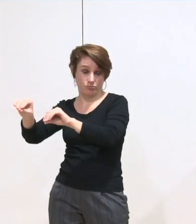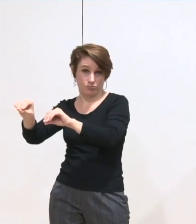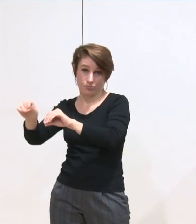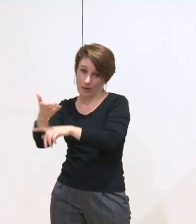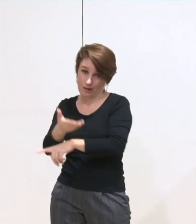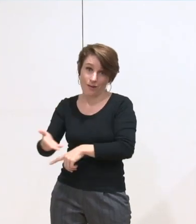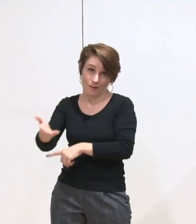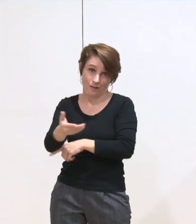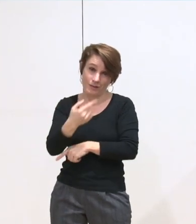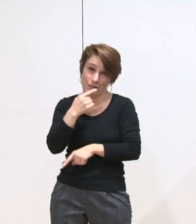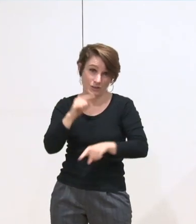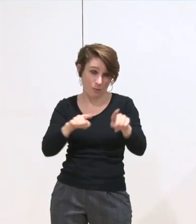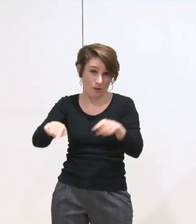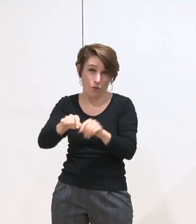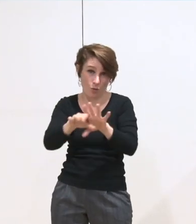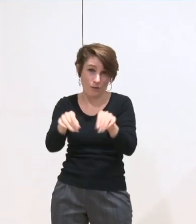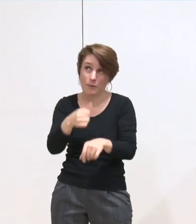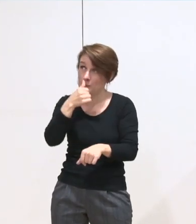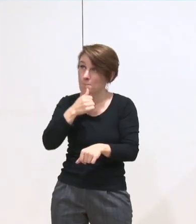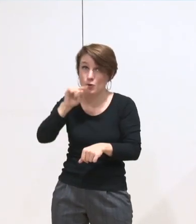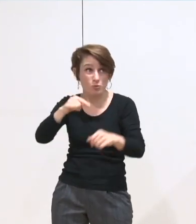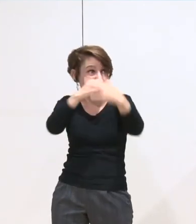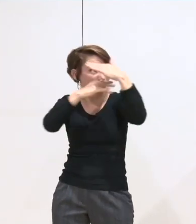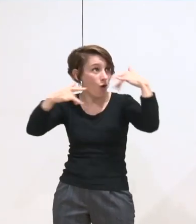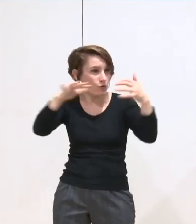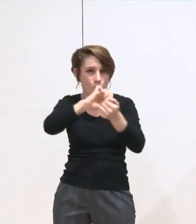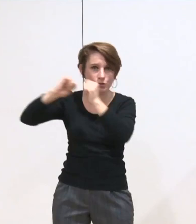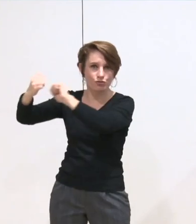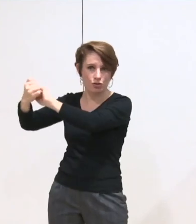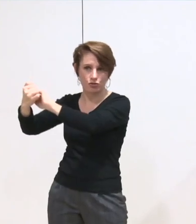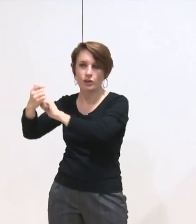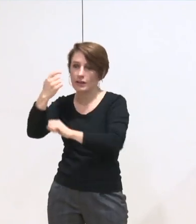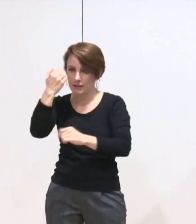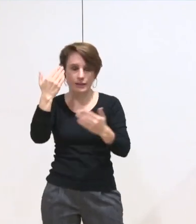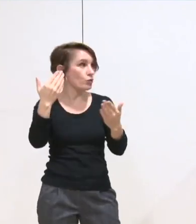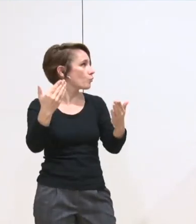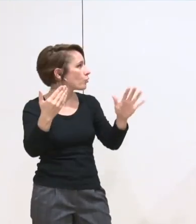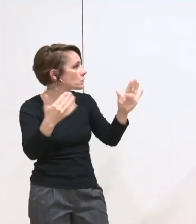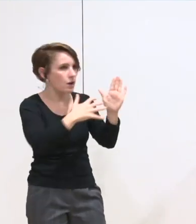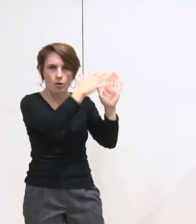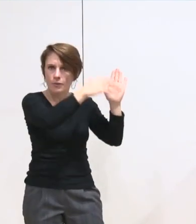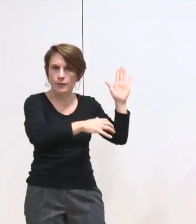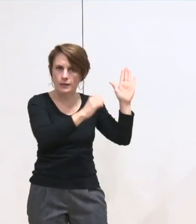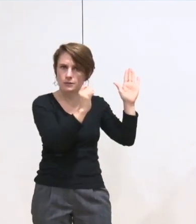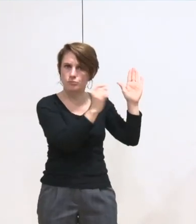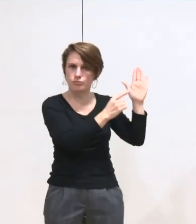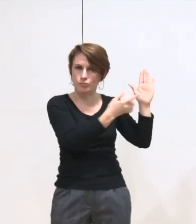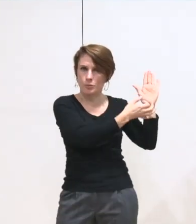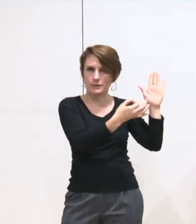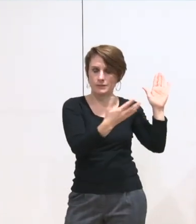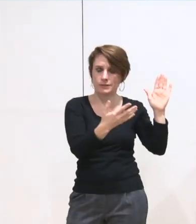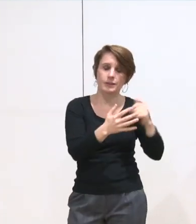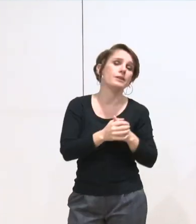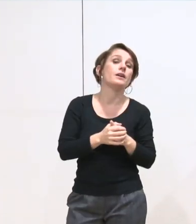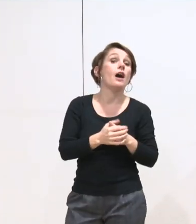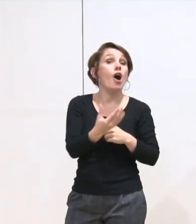de changer d'environnement. Ainsi donc, y a-t-il une attention particulière, comme on l'a rédigé, sur la situation